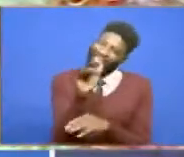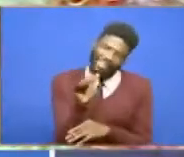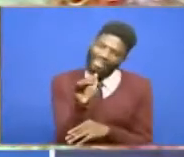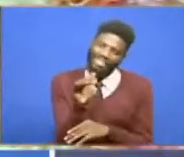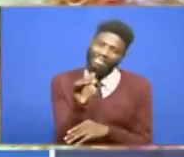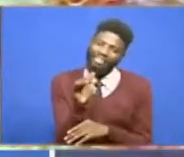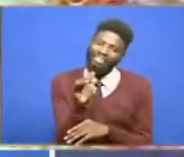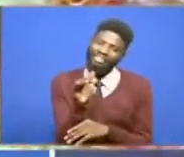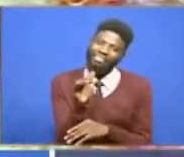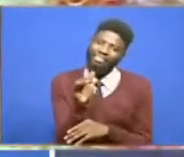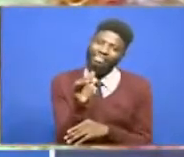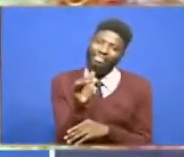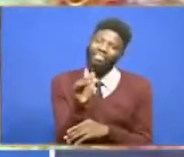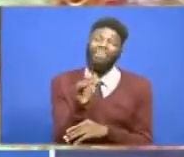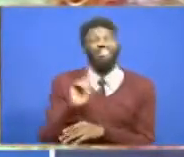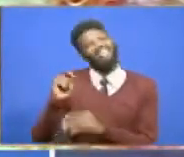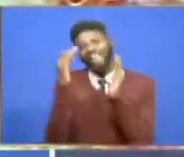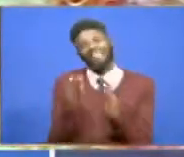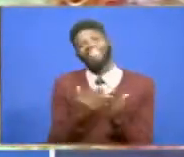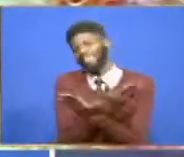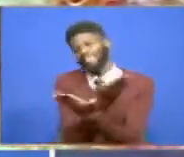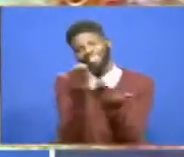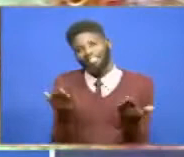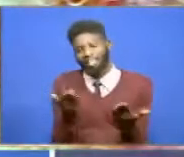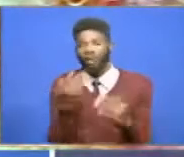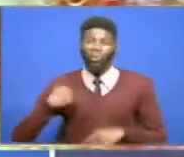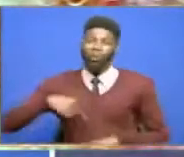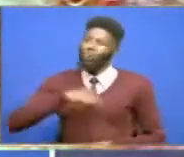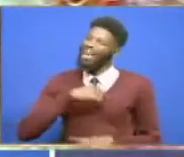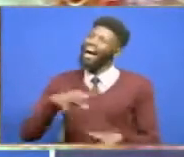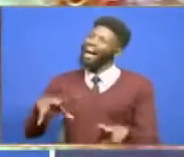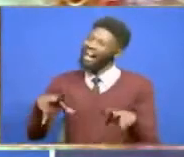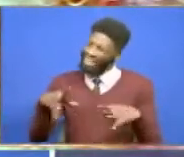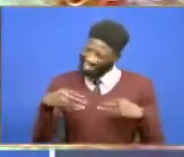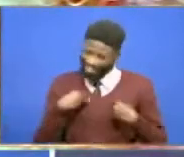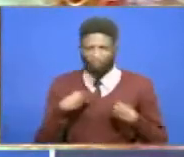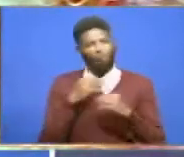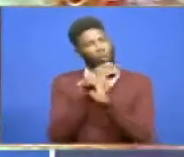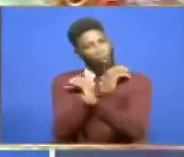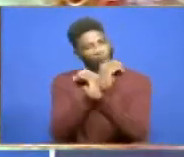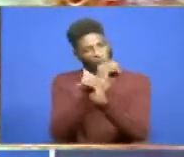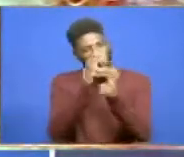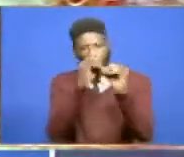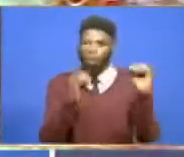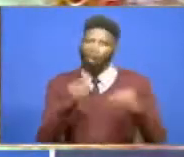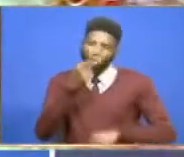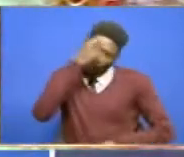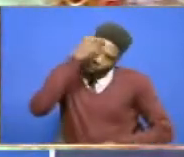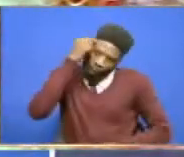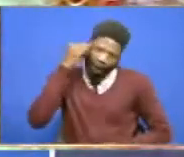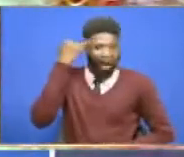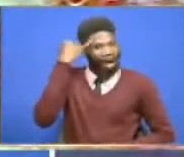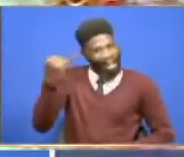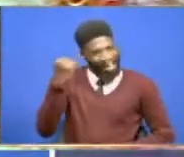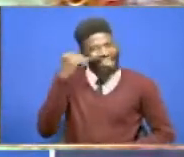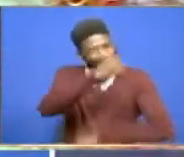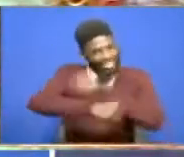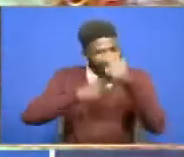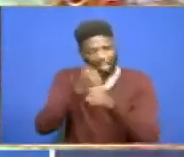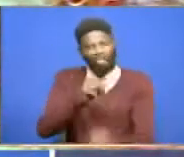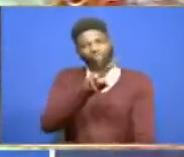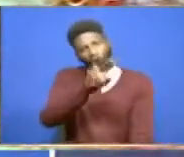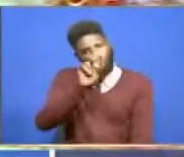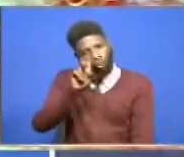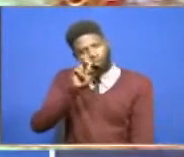I request wa Kenya tusikubali hiyo original idea ya 2002 ya